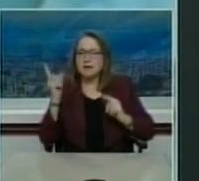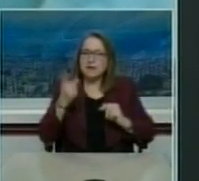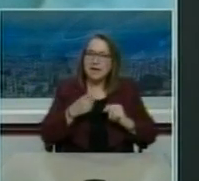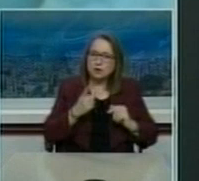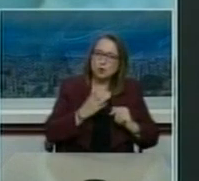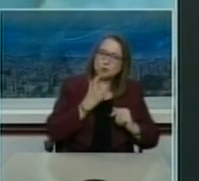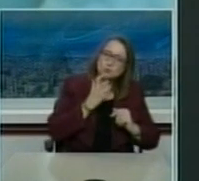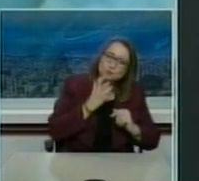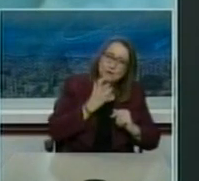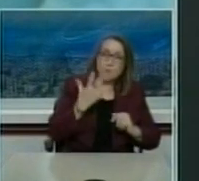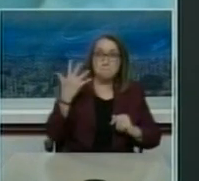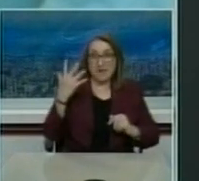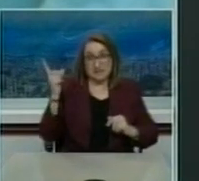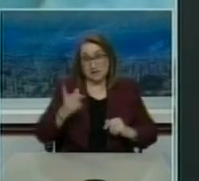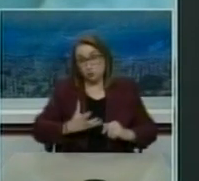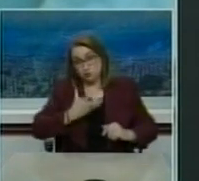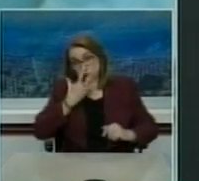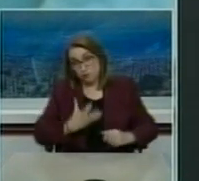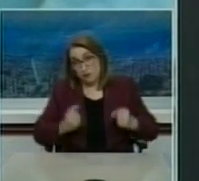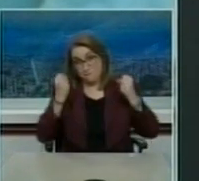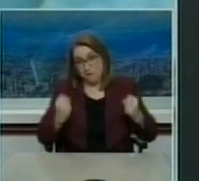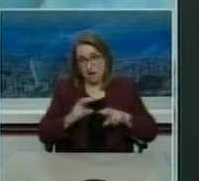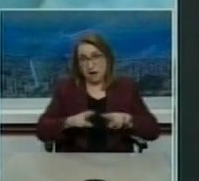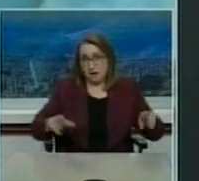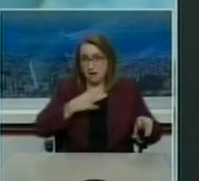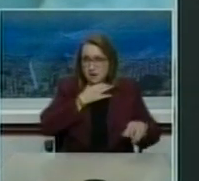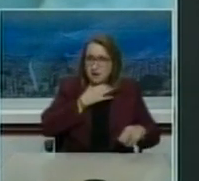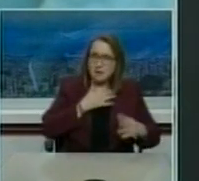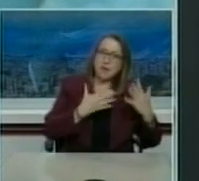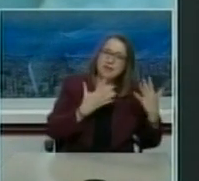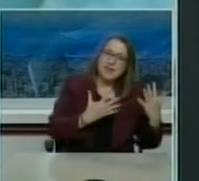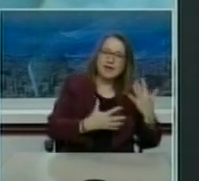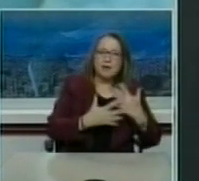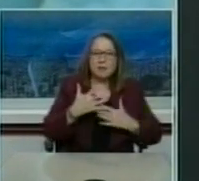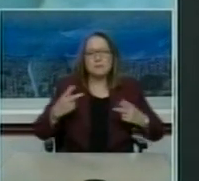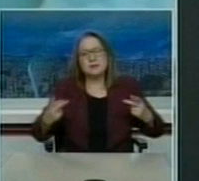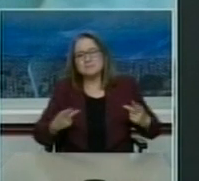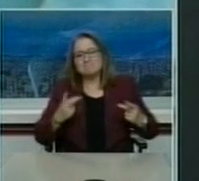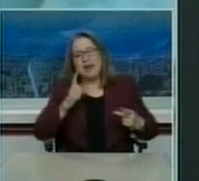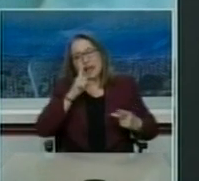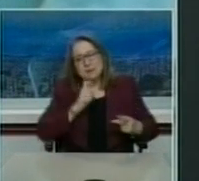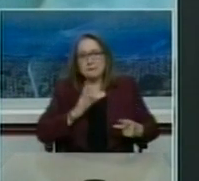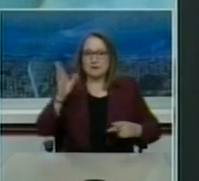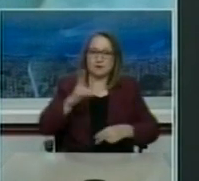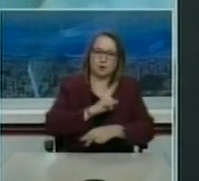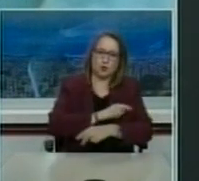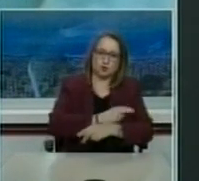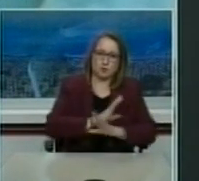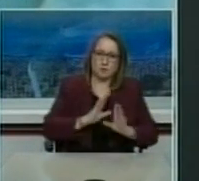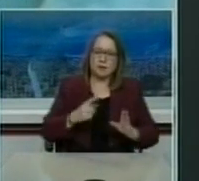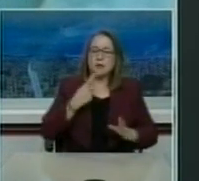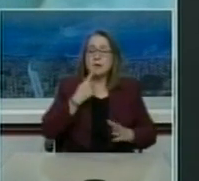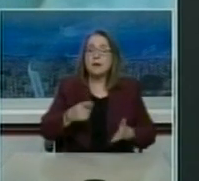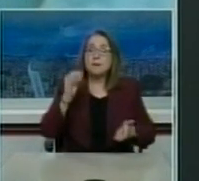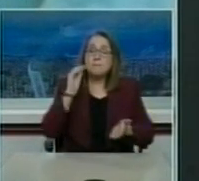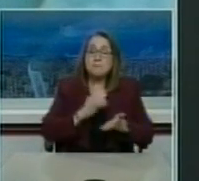νοσοκομείο. Μέχρι τώρα στη χώρα μας αυτή είναι η εικόνα, δεν διαφοροποιείται, το μήνυμα δεν αλλάζει. Αυτό που πρέπει να έχουν οι